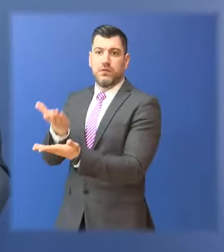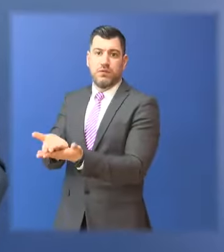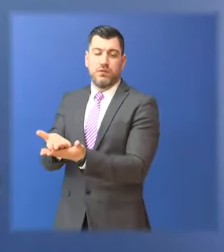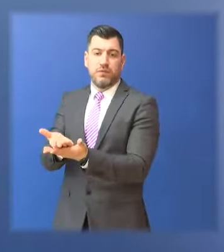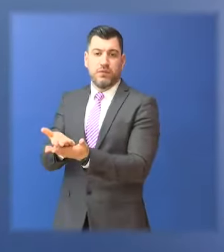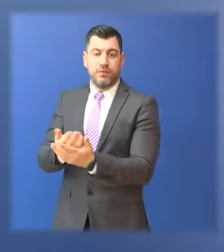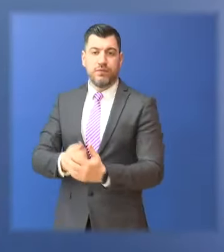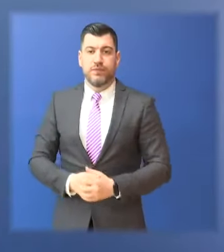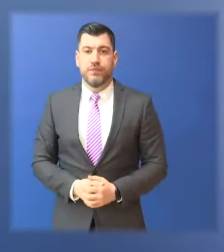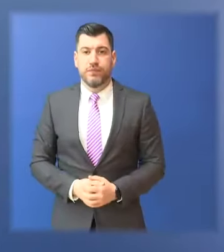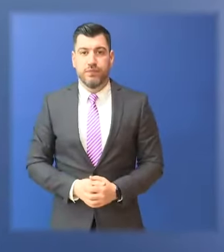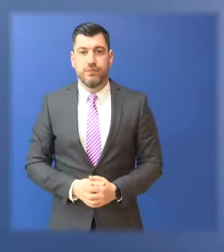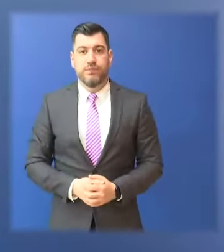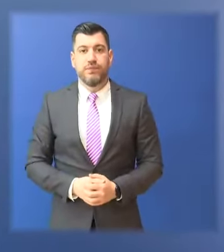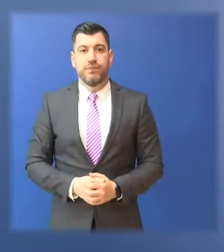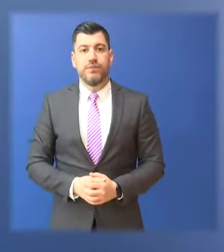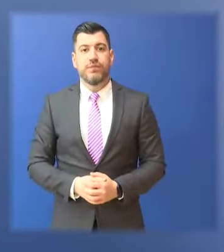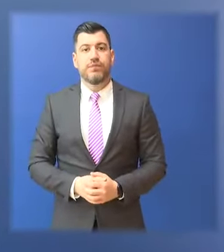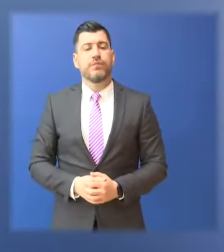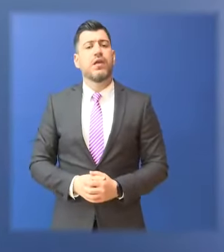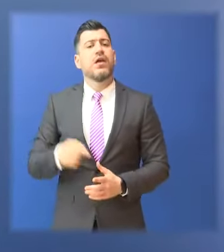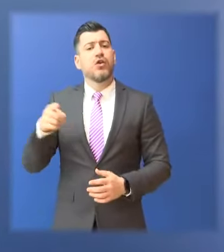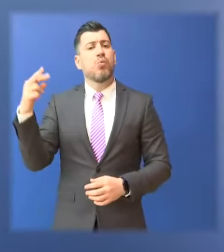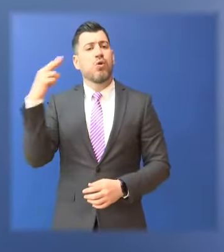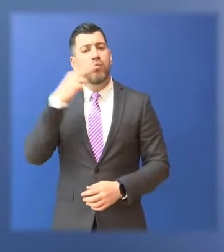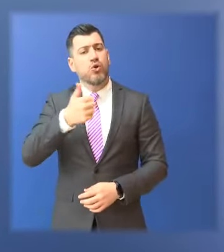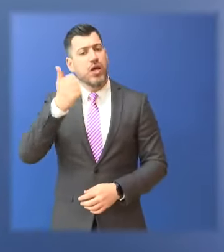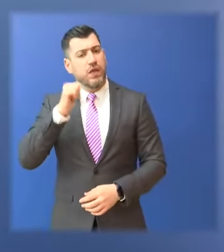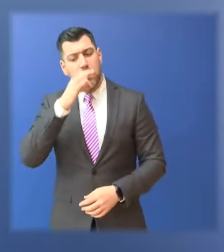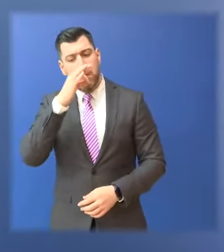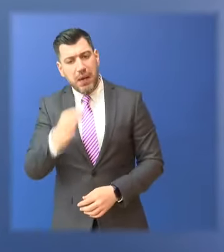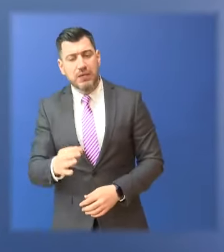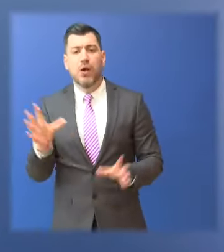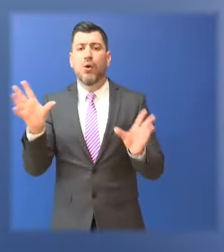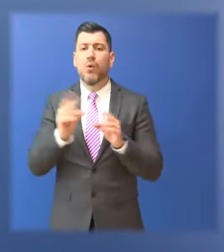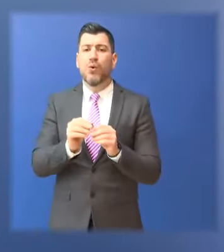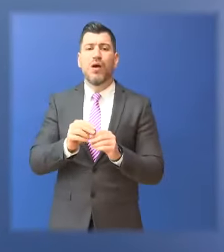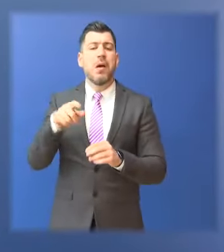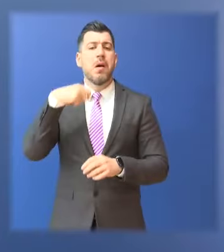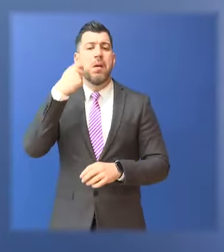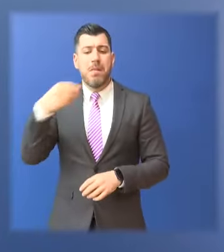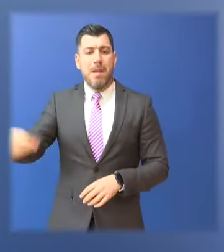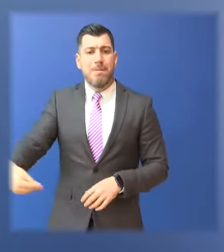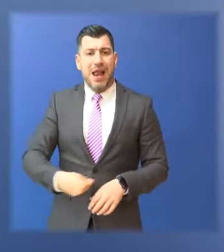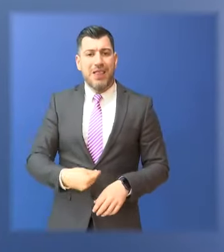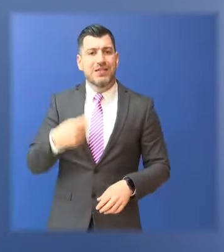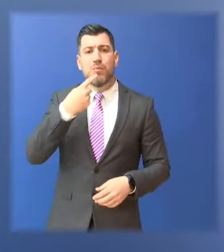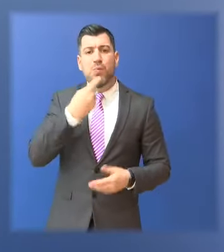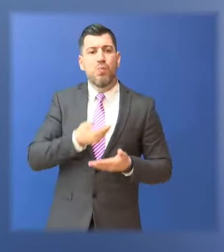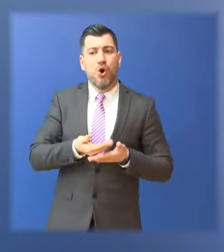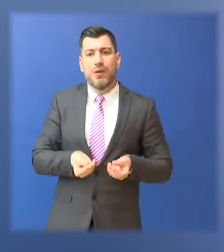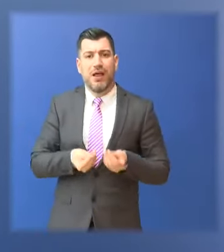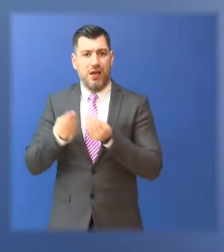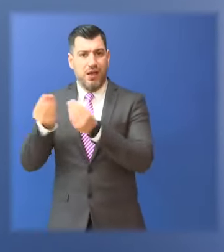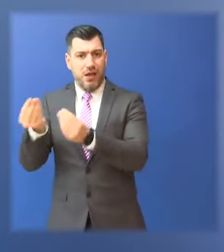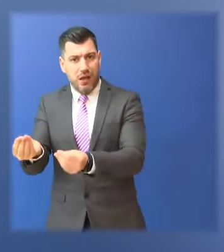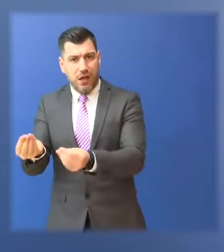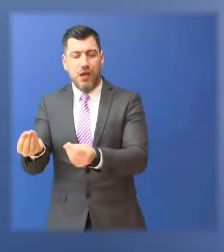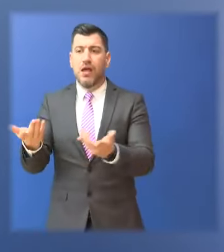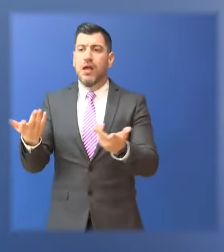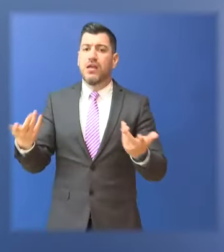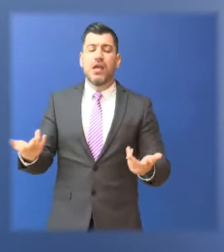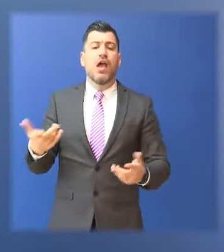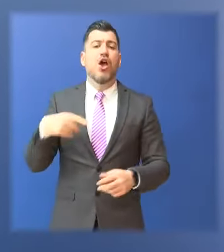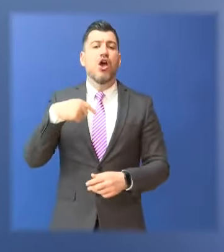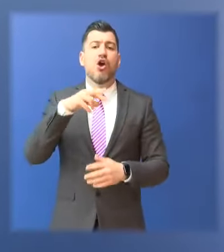παρένθετης μητέρας, τεχνητής γονιμοποίησης ή παρεμβάσεις στα φύλλα ή στις ιερές έννοιες πατέρα